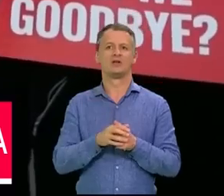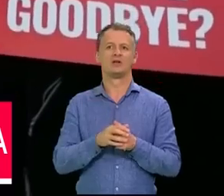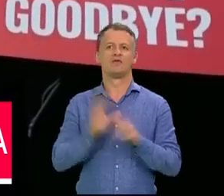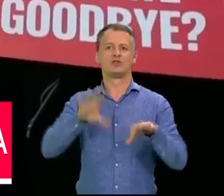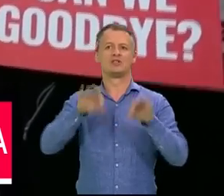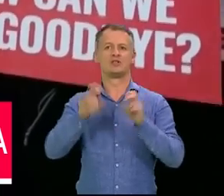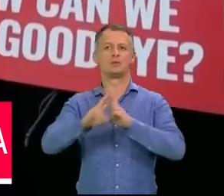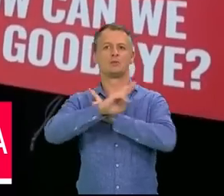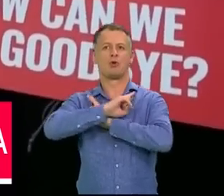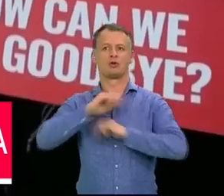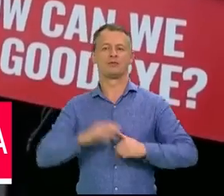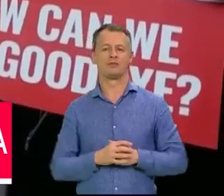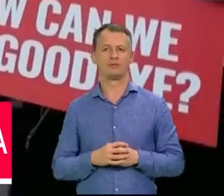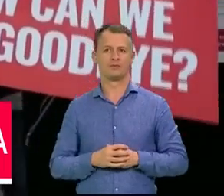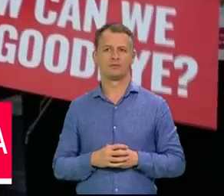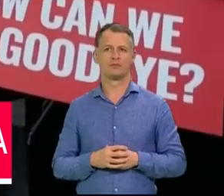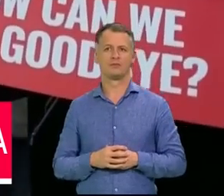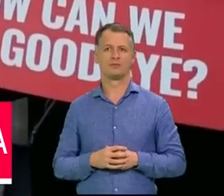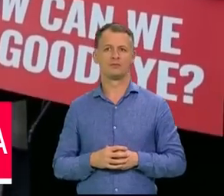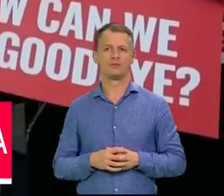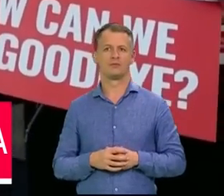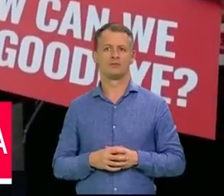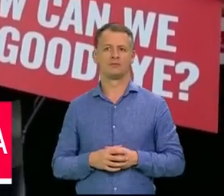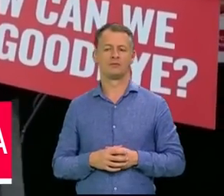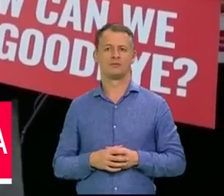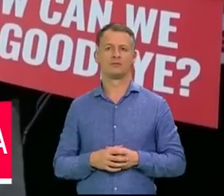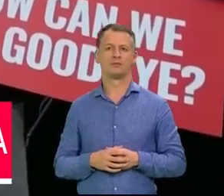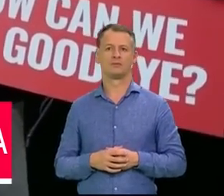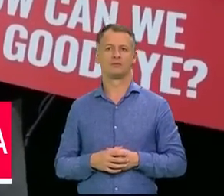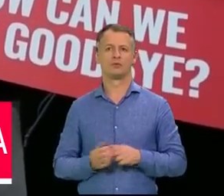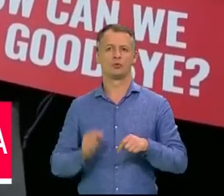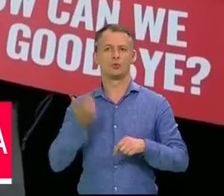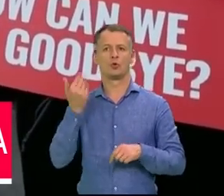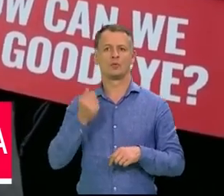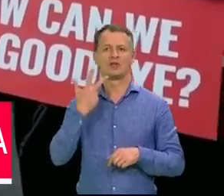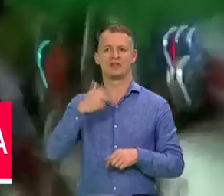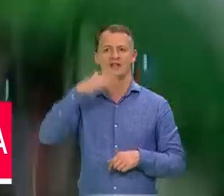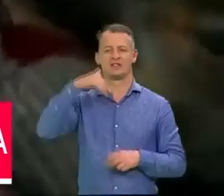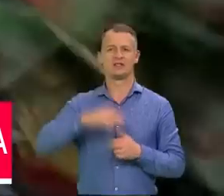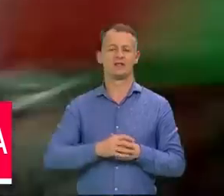in Reim. He was found dead 3 days ago.